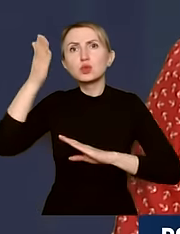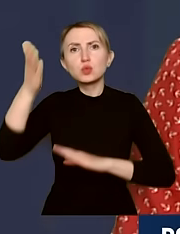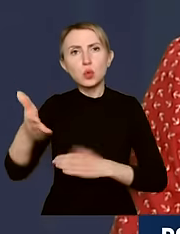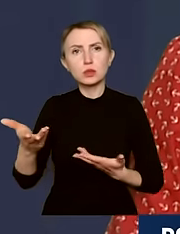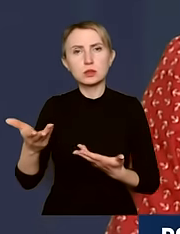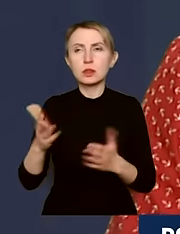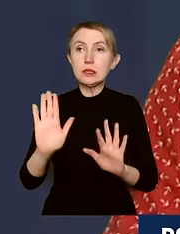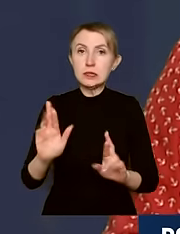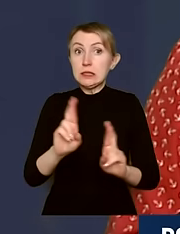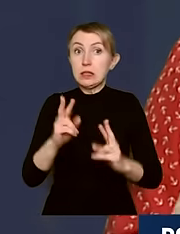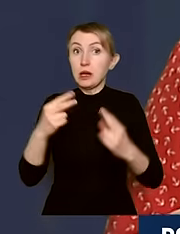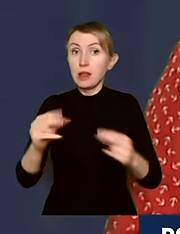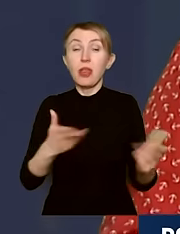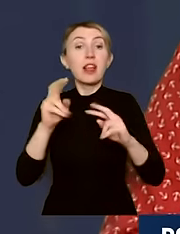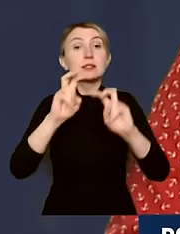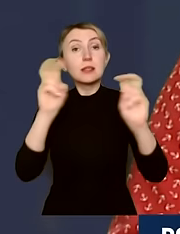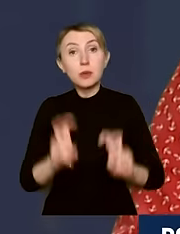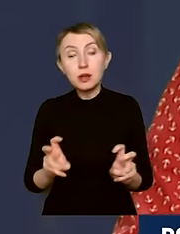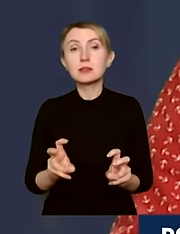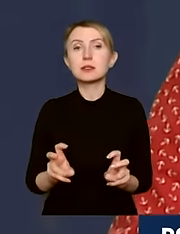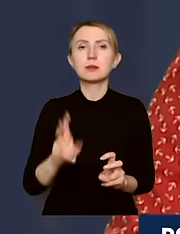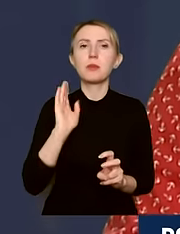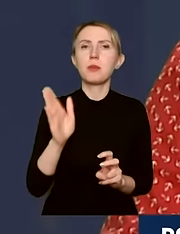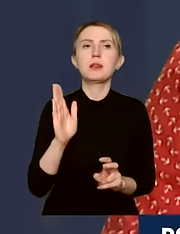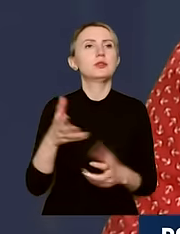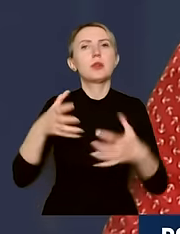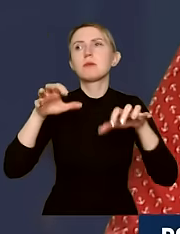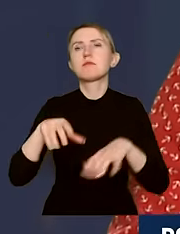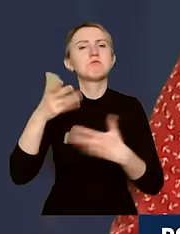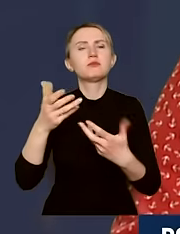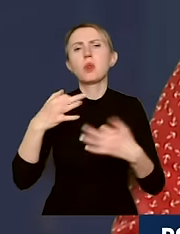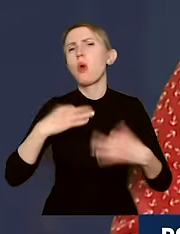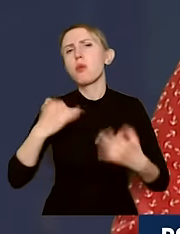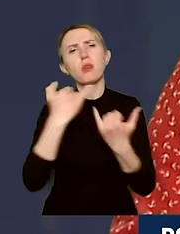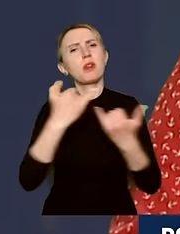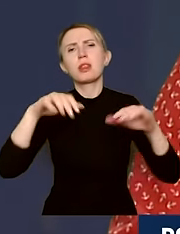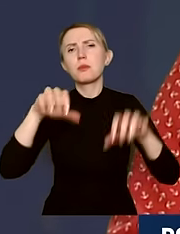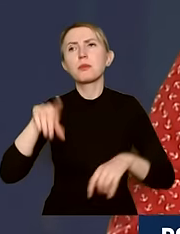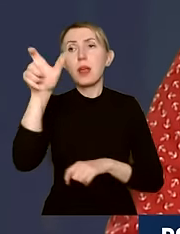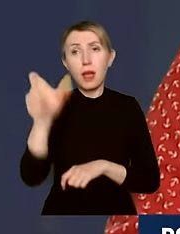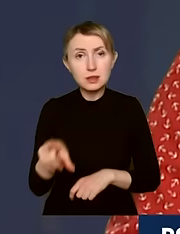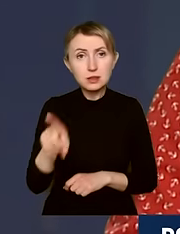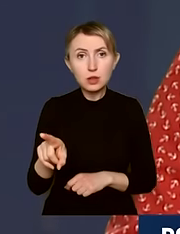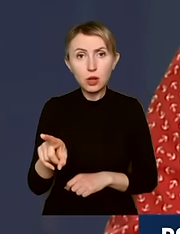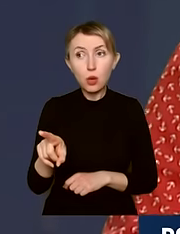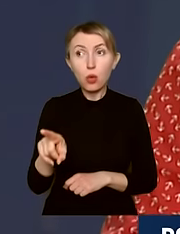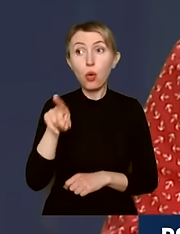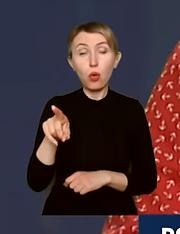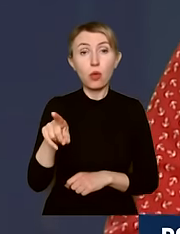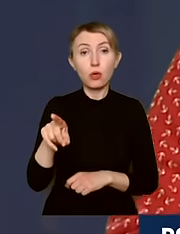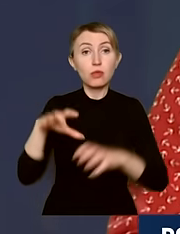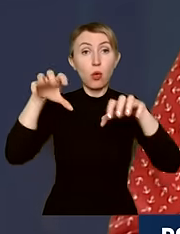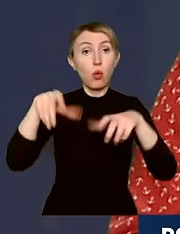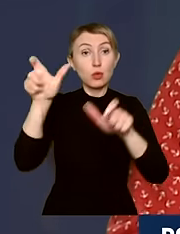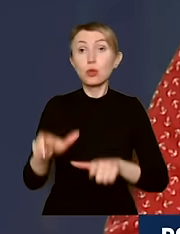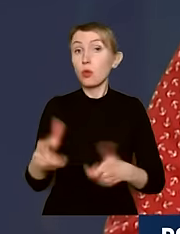odpukać, jak przyjdzie kolejny kryzys i będziemy mieli na stanowisku jakiegokolwiek innego prezesa, to taki prezes, taka osoba